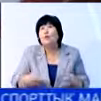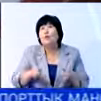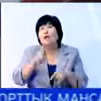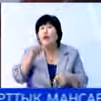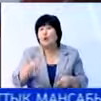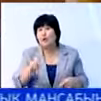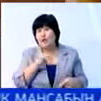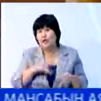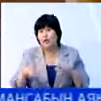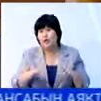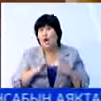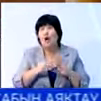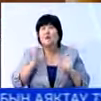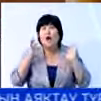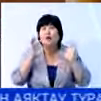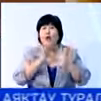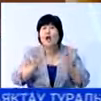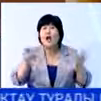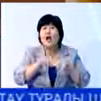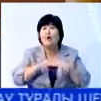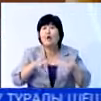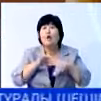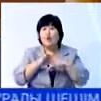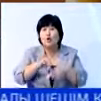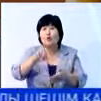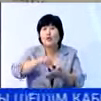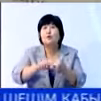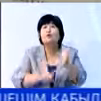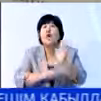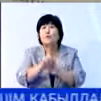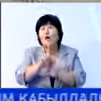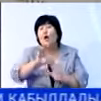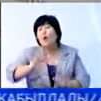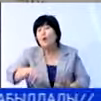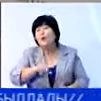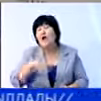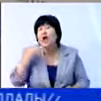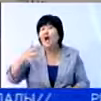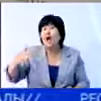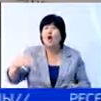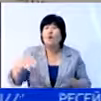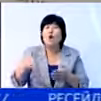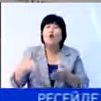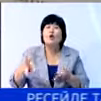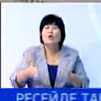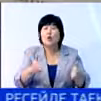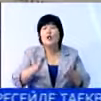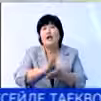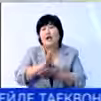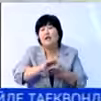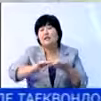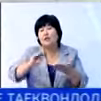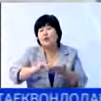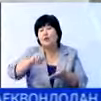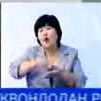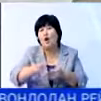тұлғаның еңбек жолы аудандық радио хабарын таратуды ұйымдастырушы болудан басталды. Онан кейін коммунизм жолы газетінің бөлім меңгерушісі